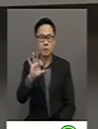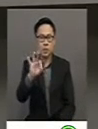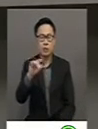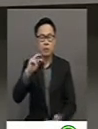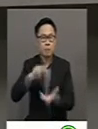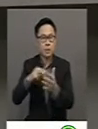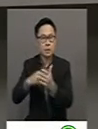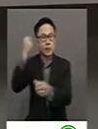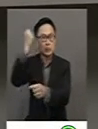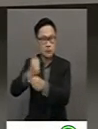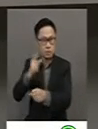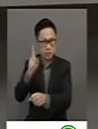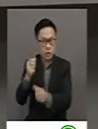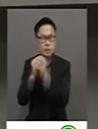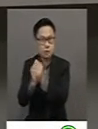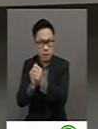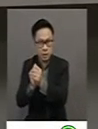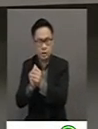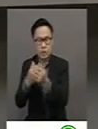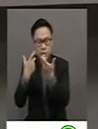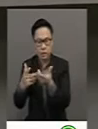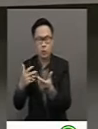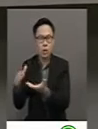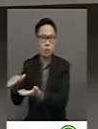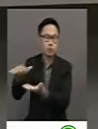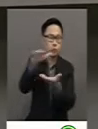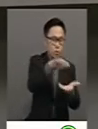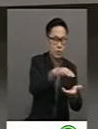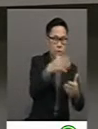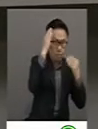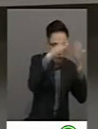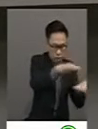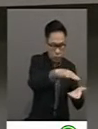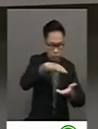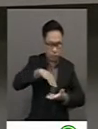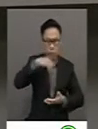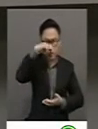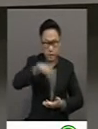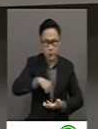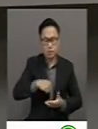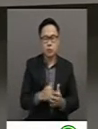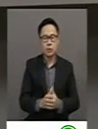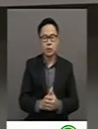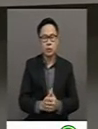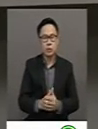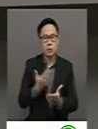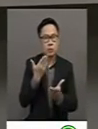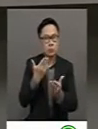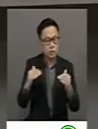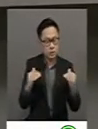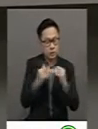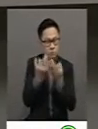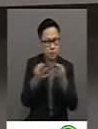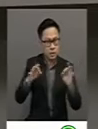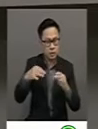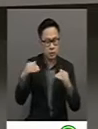ากประเทศจีนผ่านประเทศมาเลเซียแล้วถึงเข้ามาที่ประเทศไทยซึ่งไม่สามารถที่จะใช้สิทธิพิ